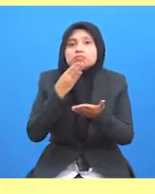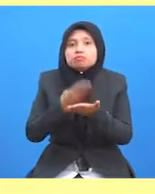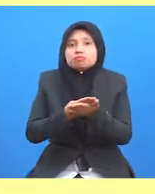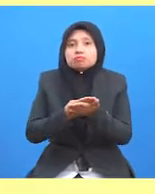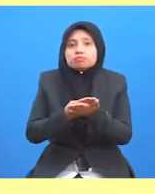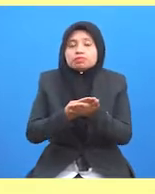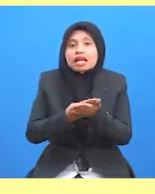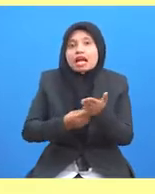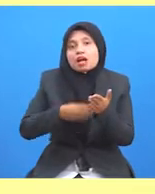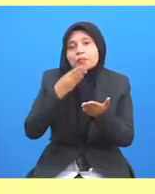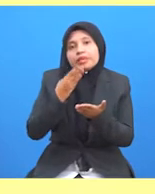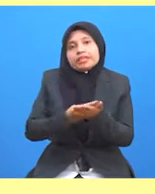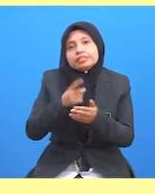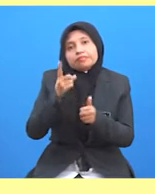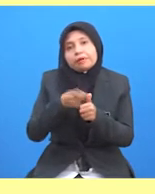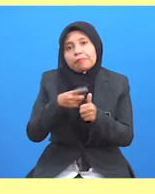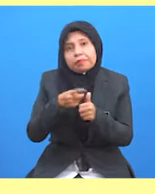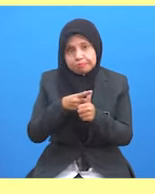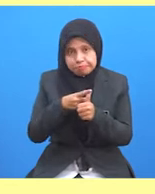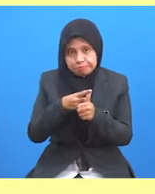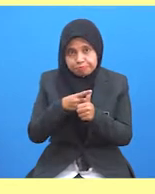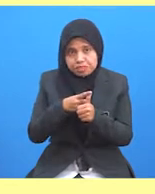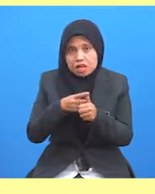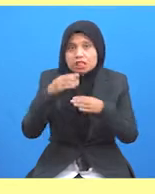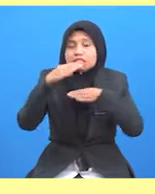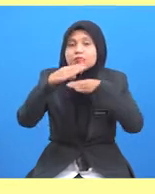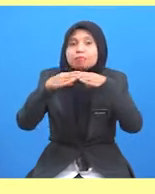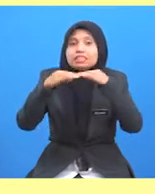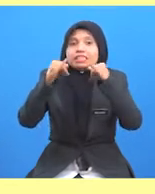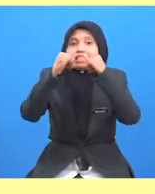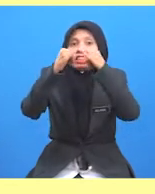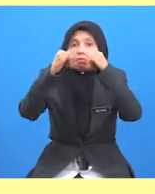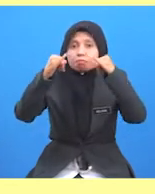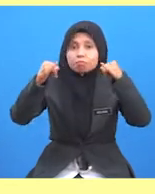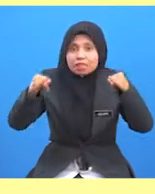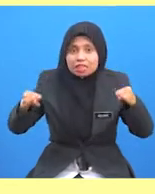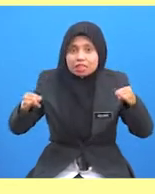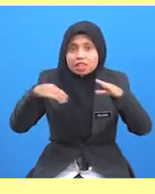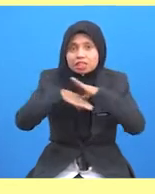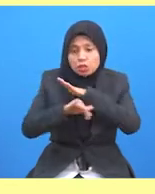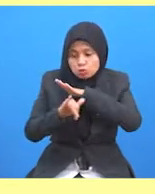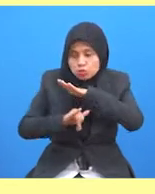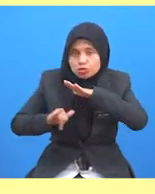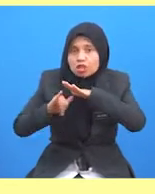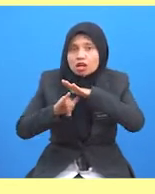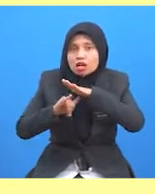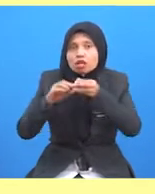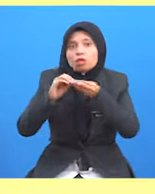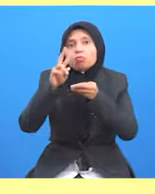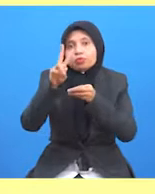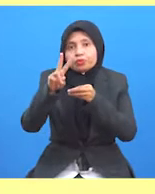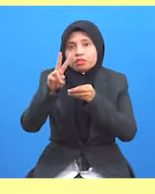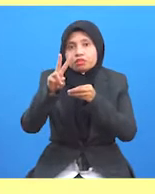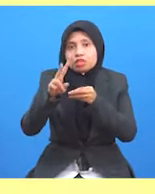العظيم. Yang bermaksud, dan orang-orang yang beriman serta beramal soleh, kami